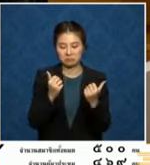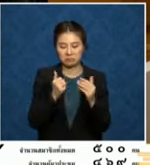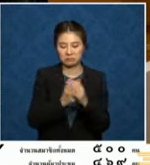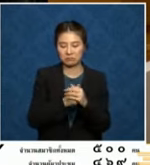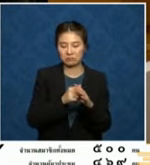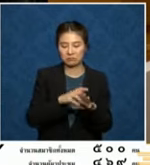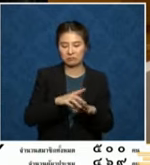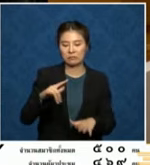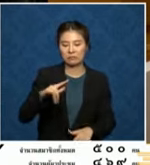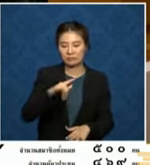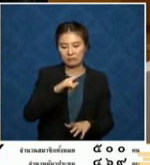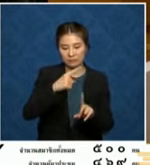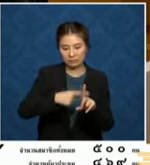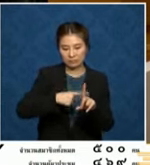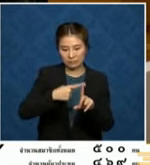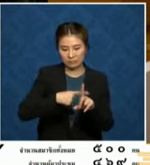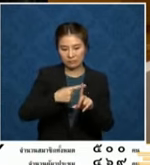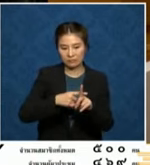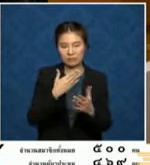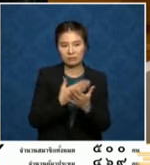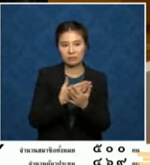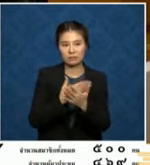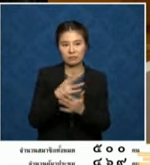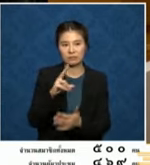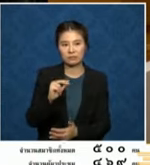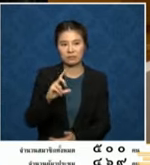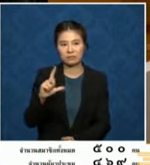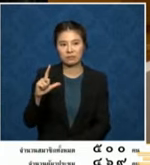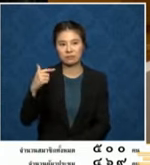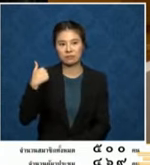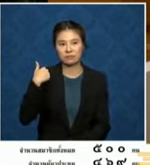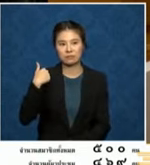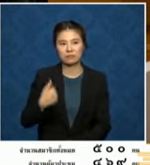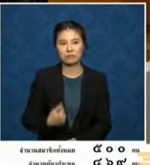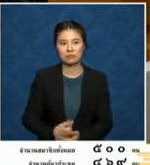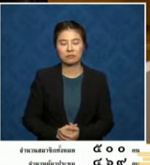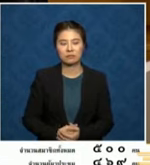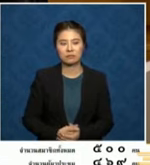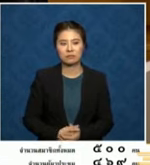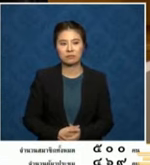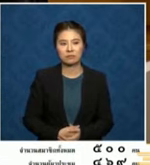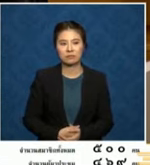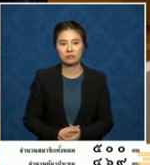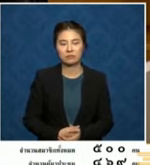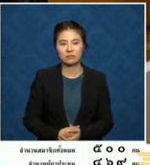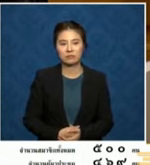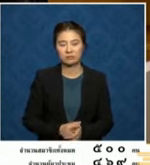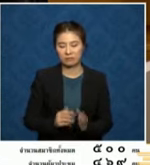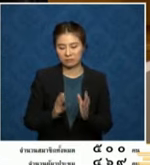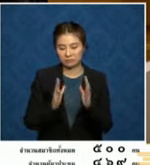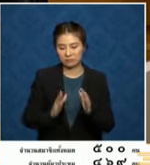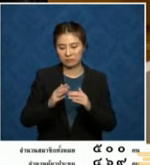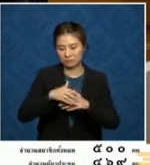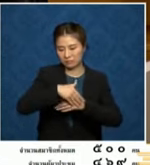เครื่องบิน30ล้านจำได้ใช่ไหมฮะ30ล้านก็มีข่าวว่ามีคนนอกไปด้วย2